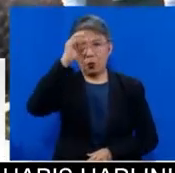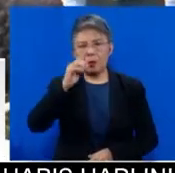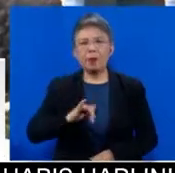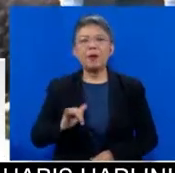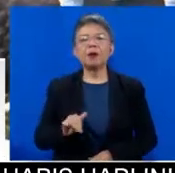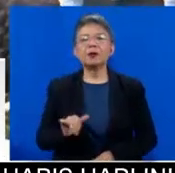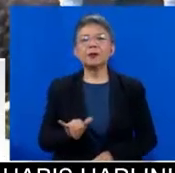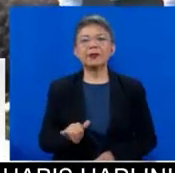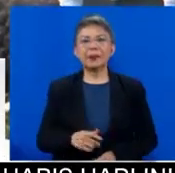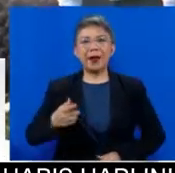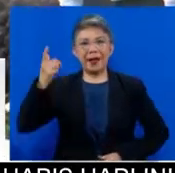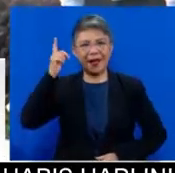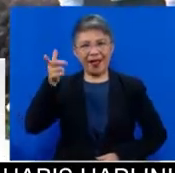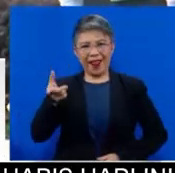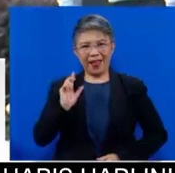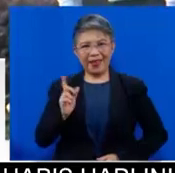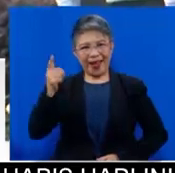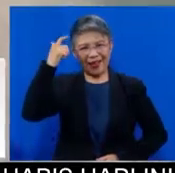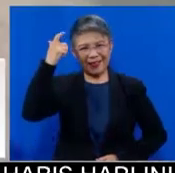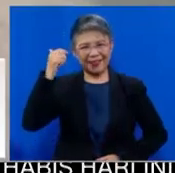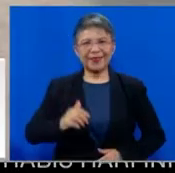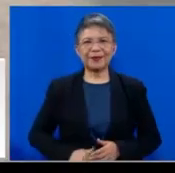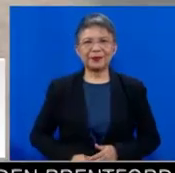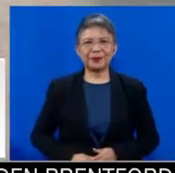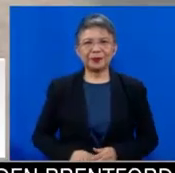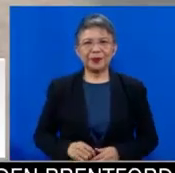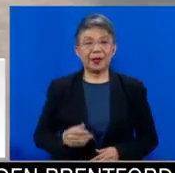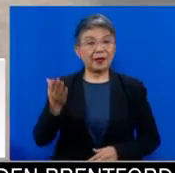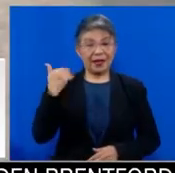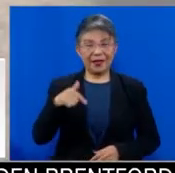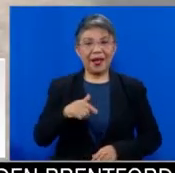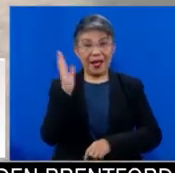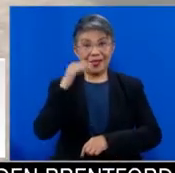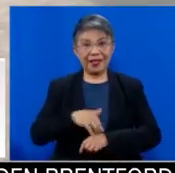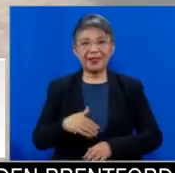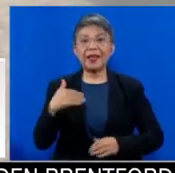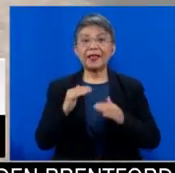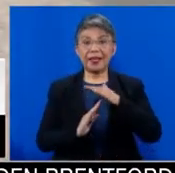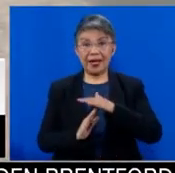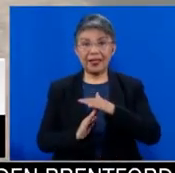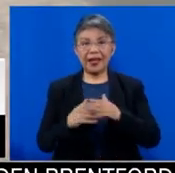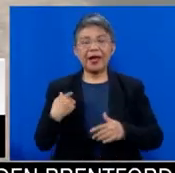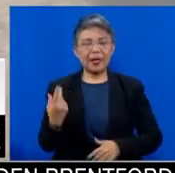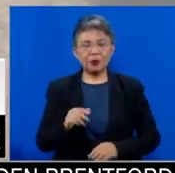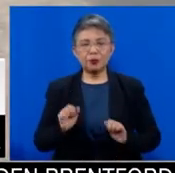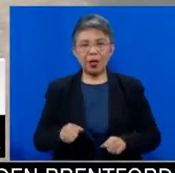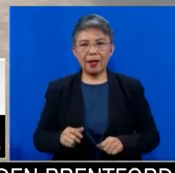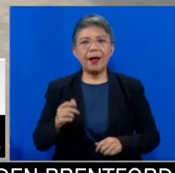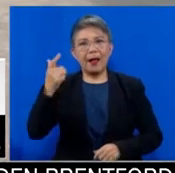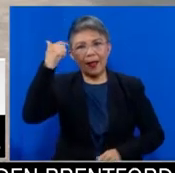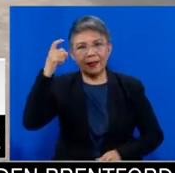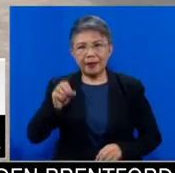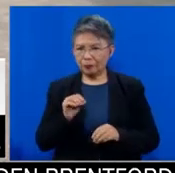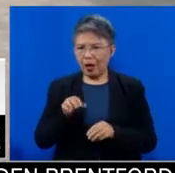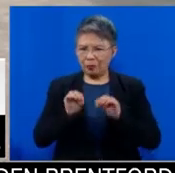protokol TNI dan Polri. Pada saat tadi istirahat kita sudah latihkan